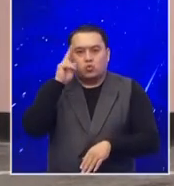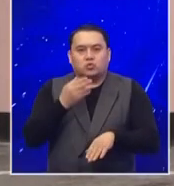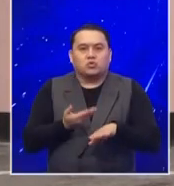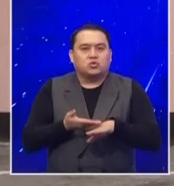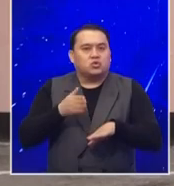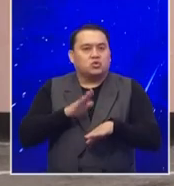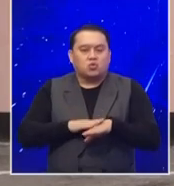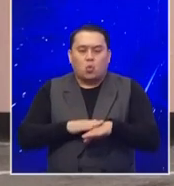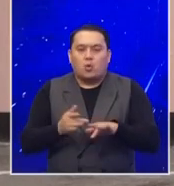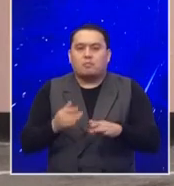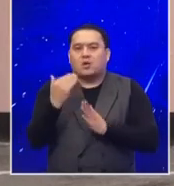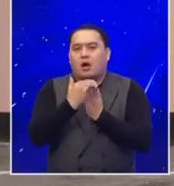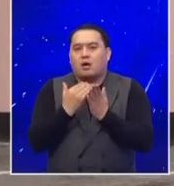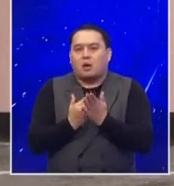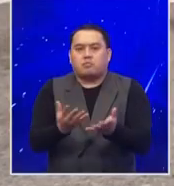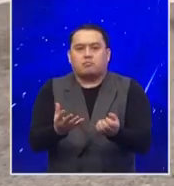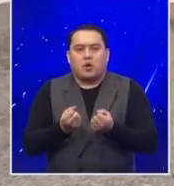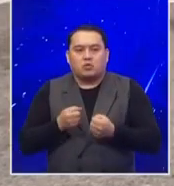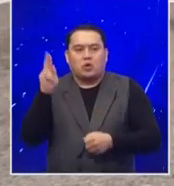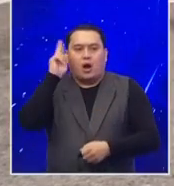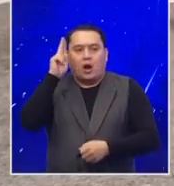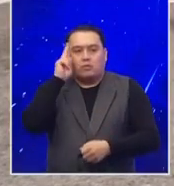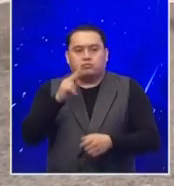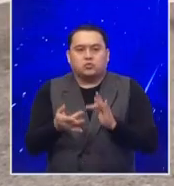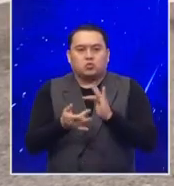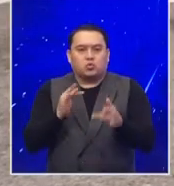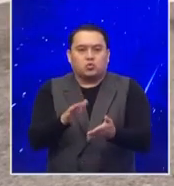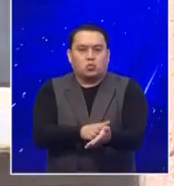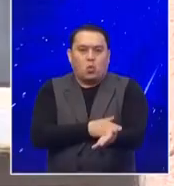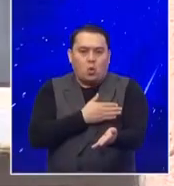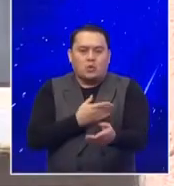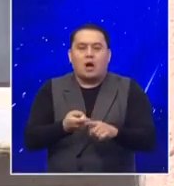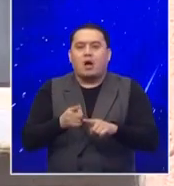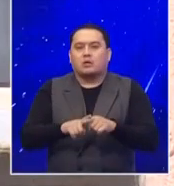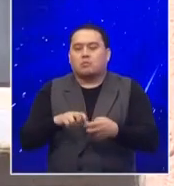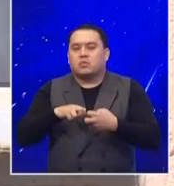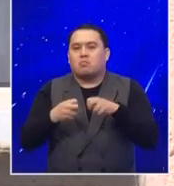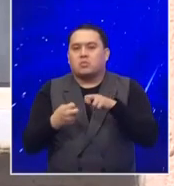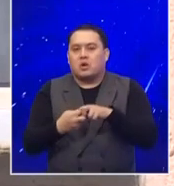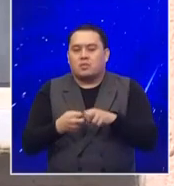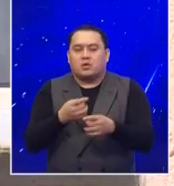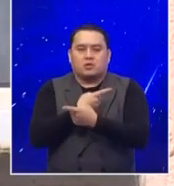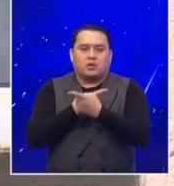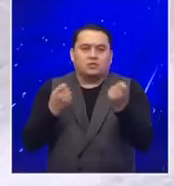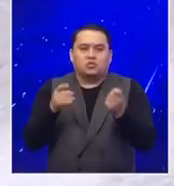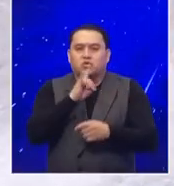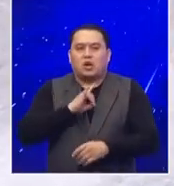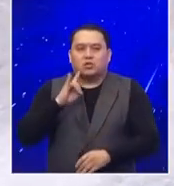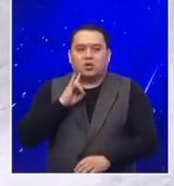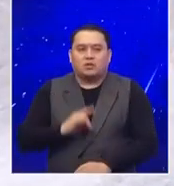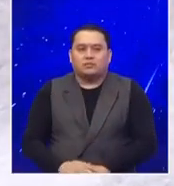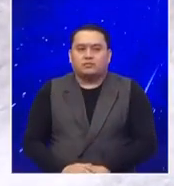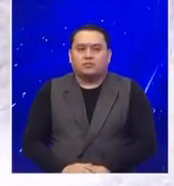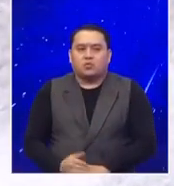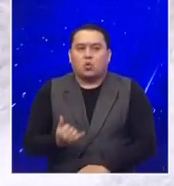сложно, так как необходимые программы для полноценного обучения загружаются долго. И это не все проблемы, которые озвучила женщина. У нас интернет